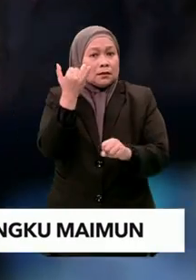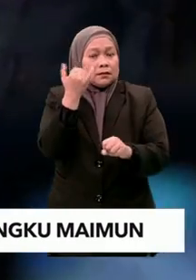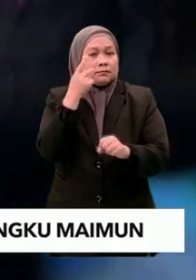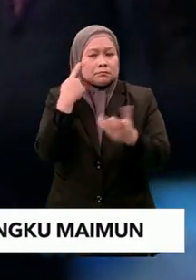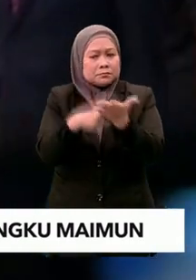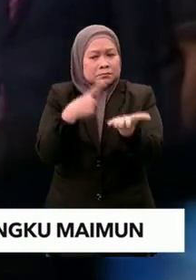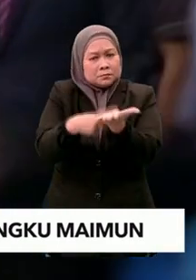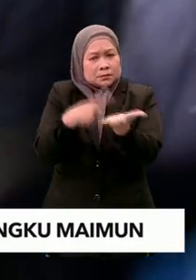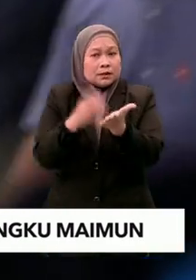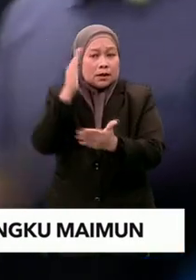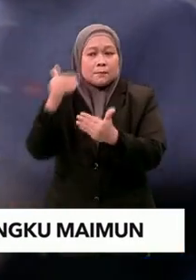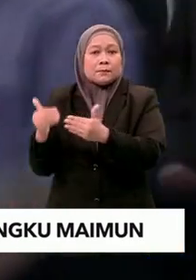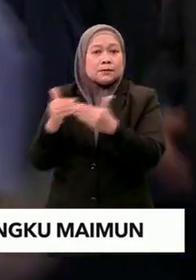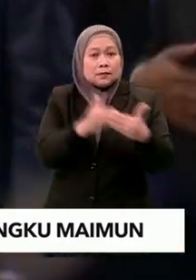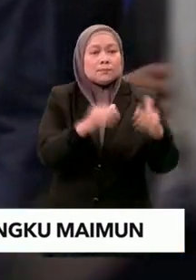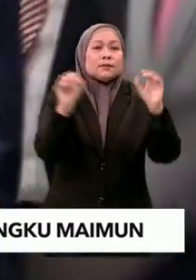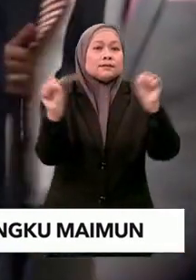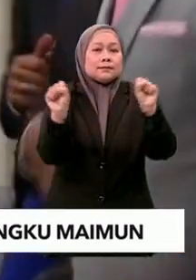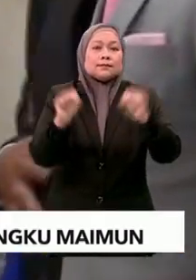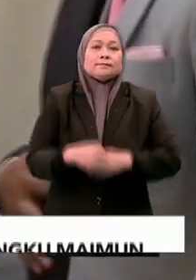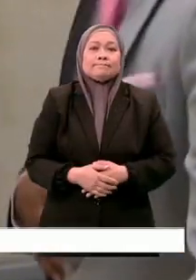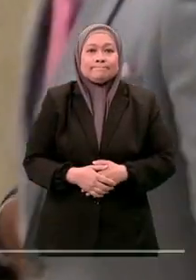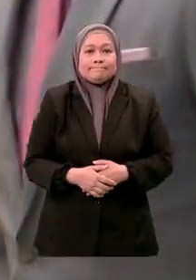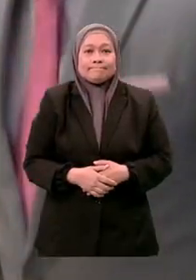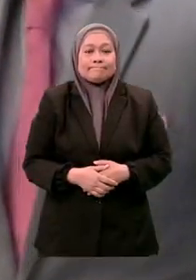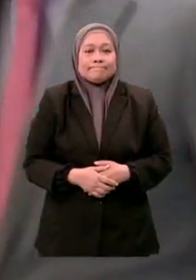perbicaraan akan bersambung pada Selasa